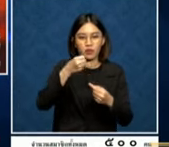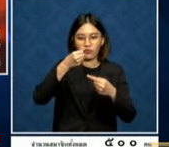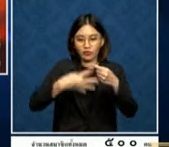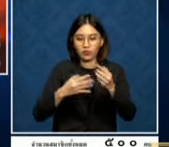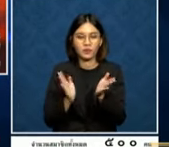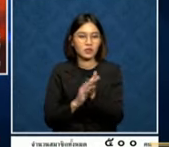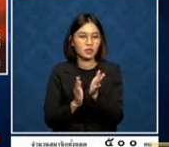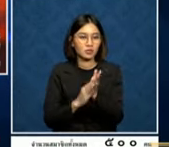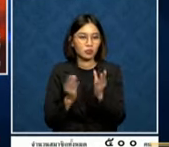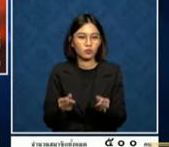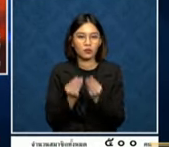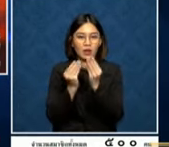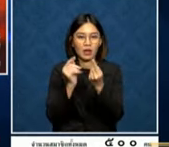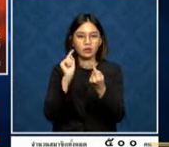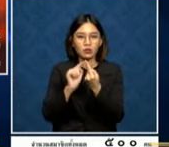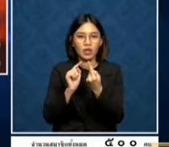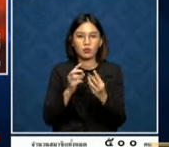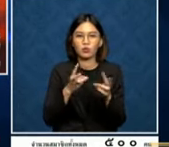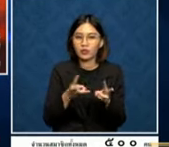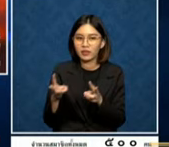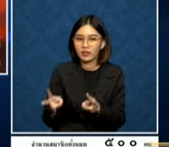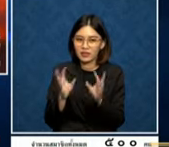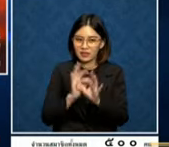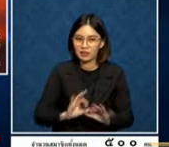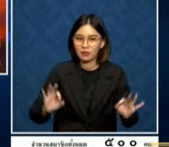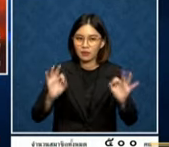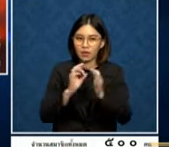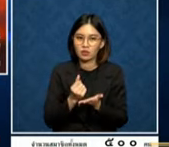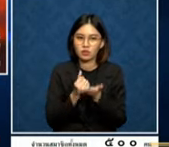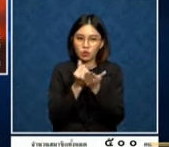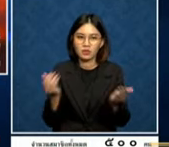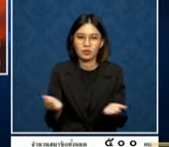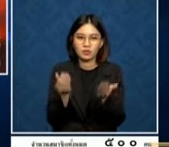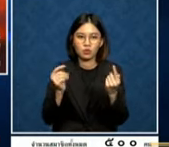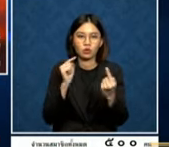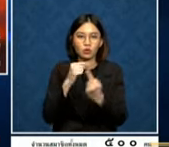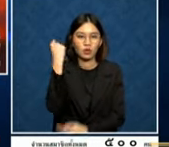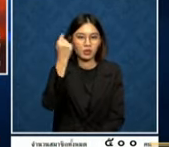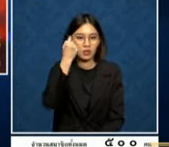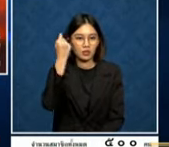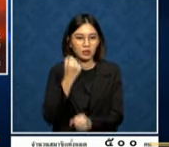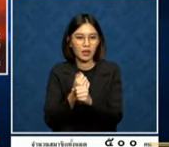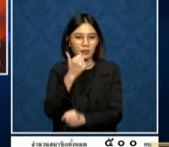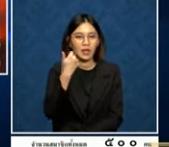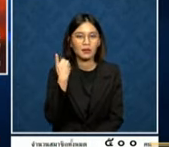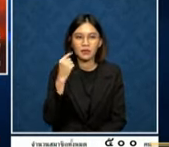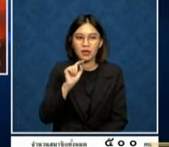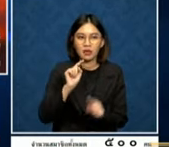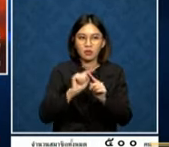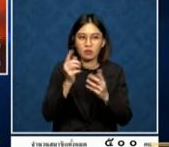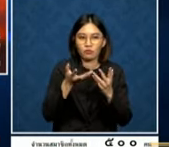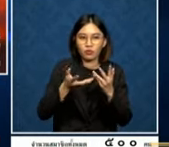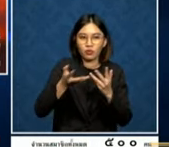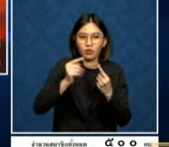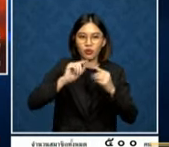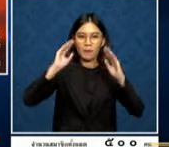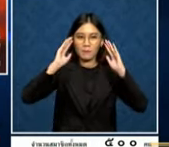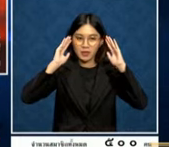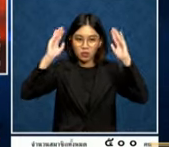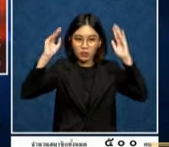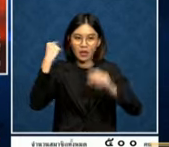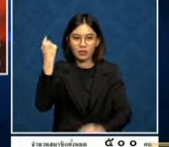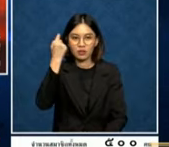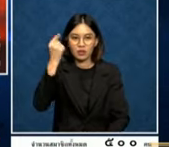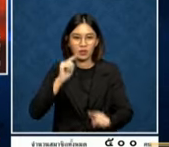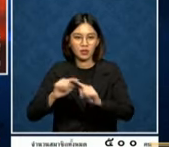ชมนะคะว่าตรงนี้เนี่ยกลยุทธ์เป็นกลยุทธ์ที่สามารถช่วยพัฒนาภาคการท่องเที่ยวได้ไม่ว่าจะเป็นนะคะ 1เป็นการยกระดับประสบการณ์การท่องเที่ยว